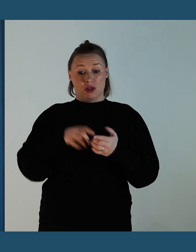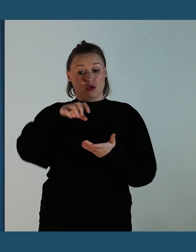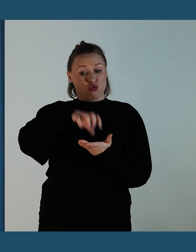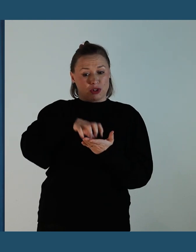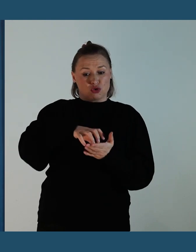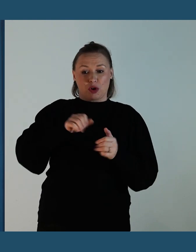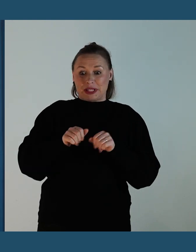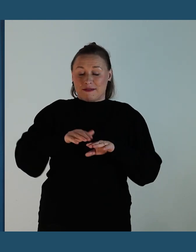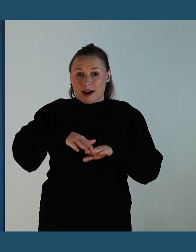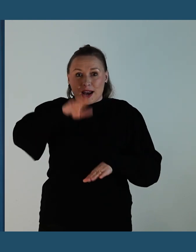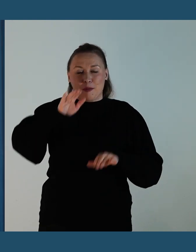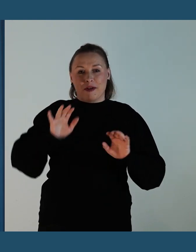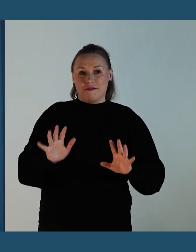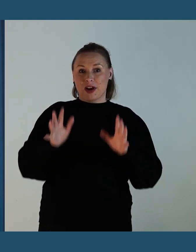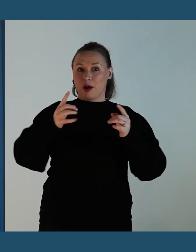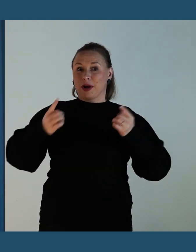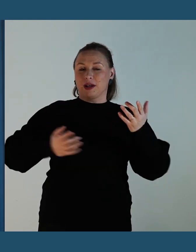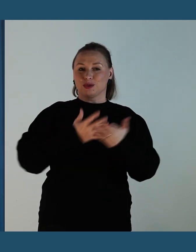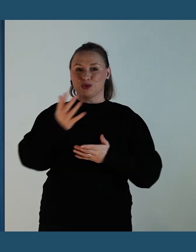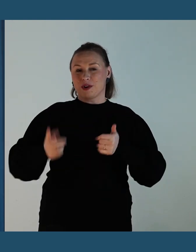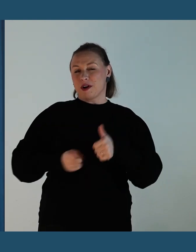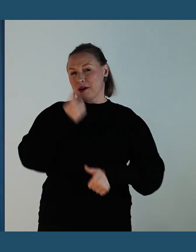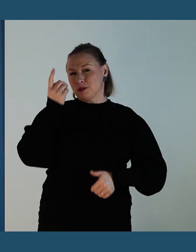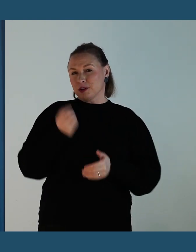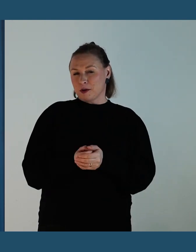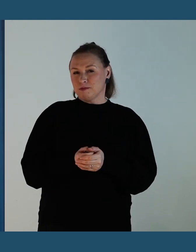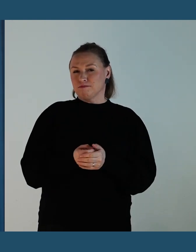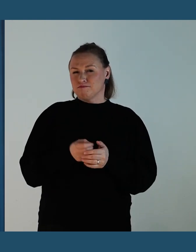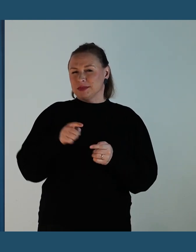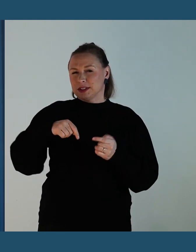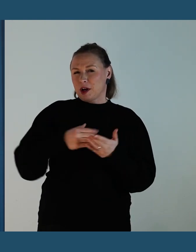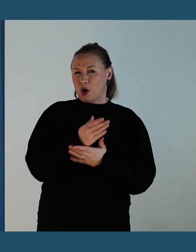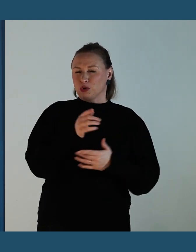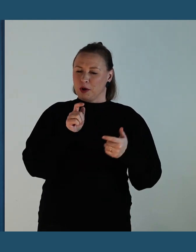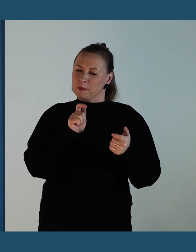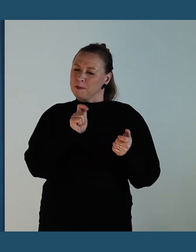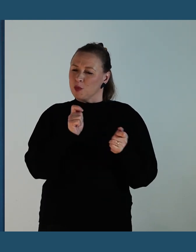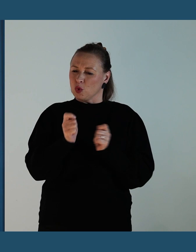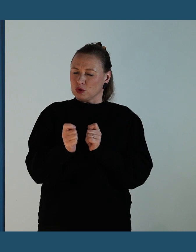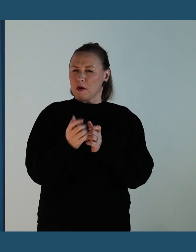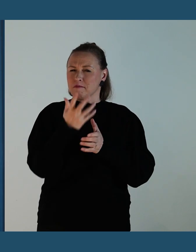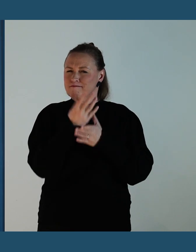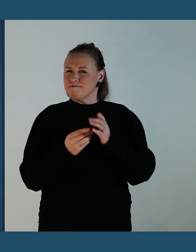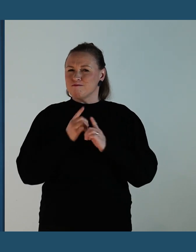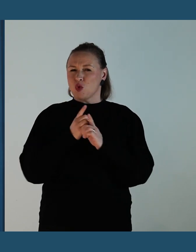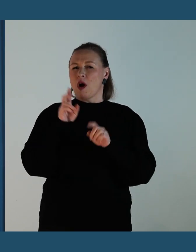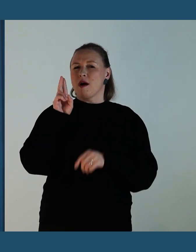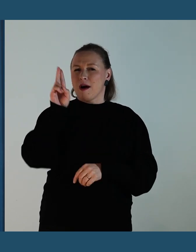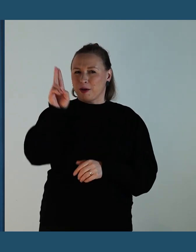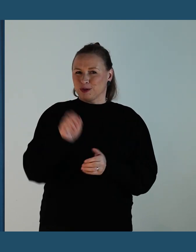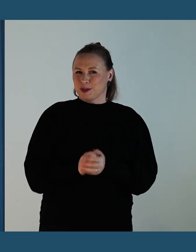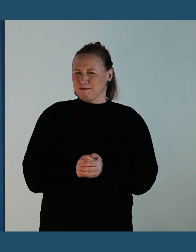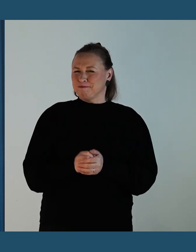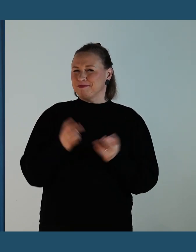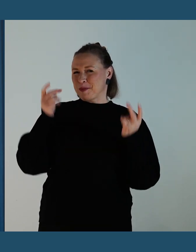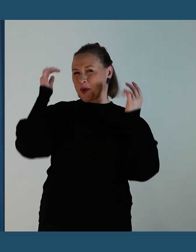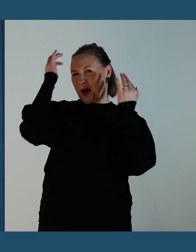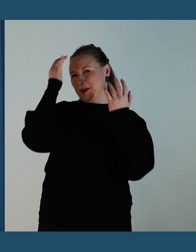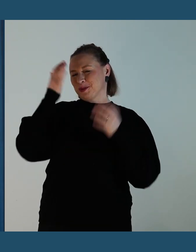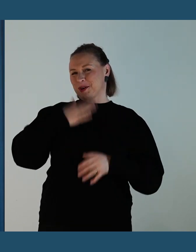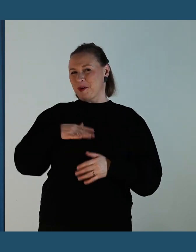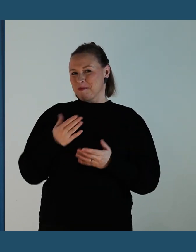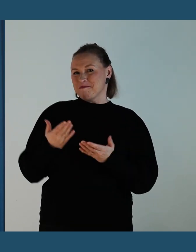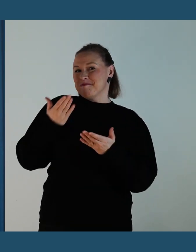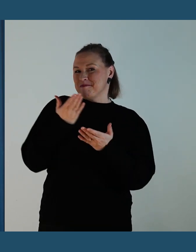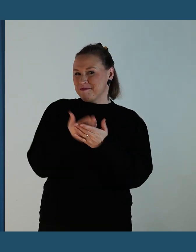sitä keskustelua ja valjastaa itsemme osaksi sitä muutosta. Niin haluan tuoda myös tämän ajatuksen tähän tematiikkaan liittyen